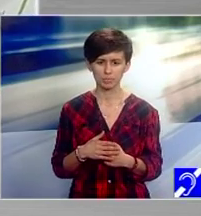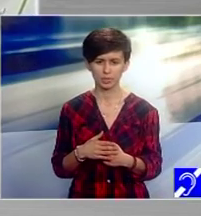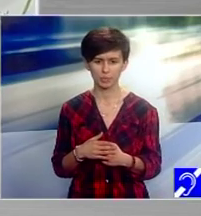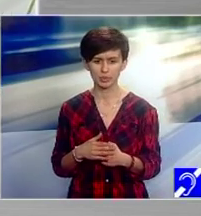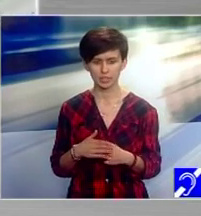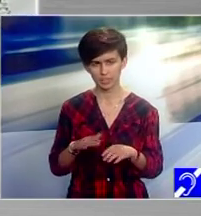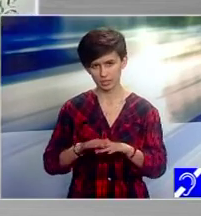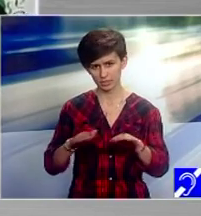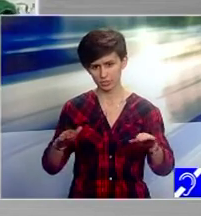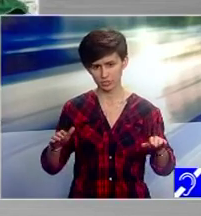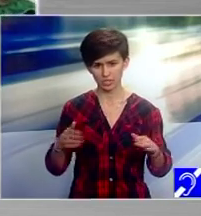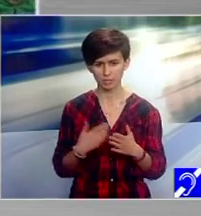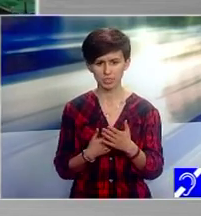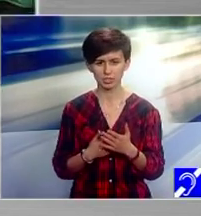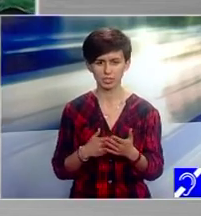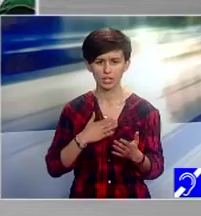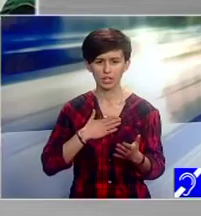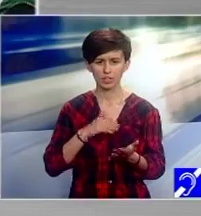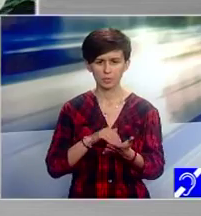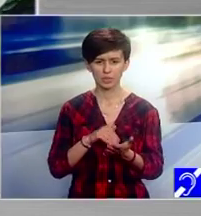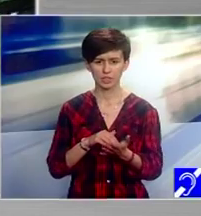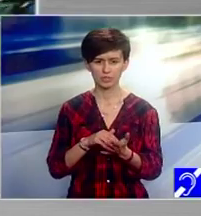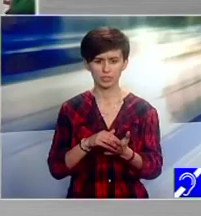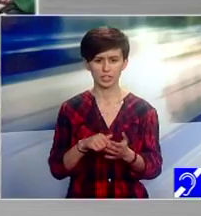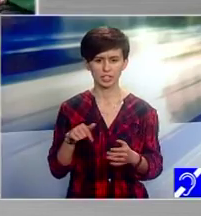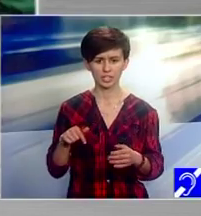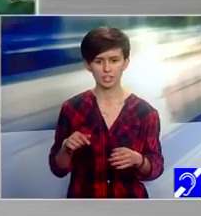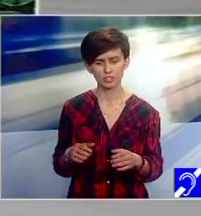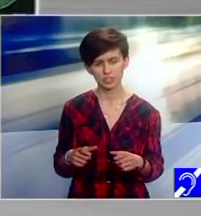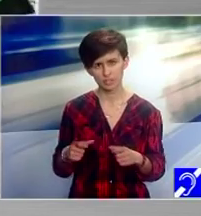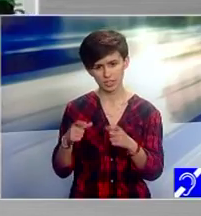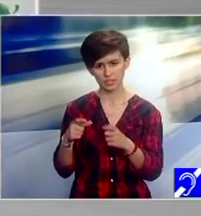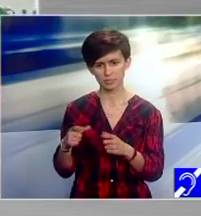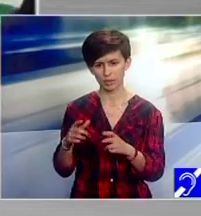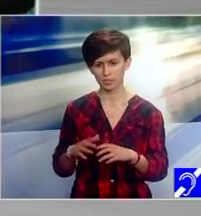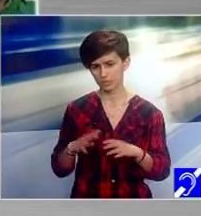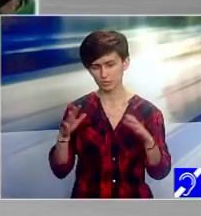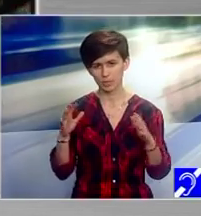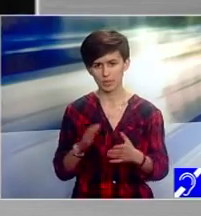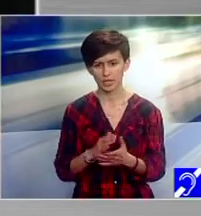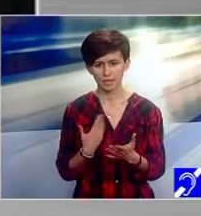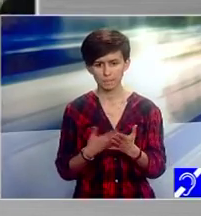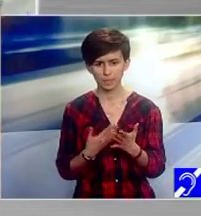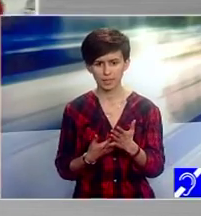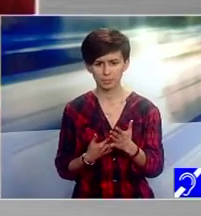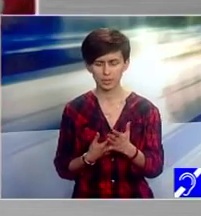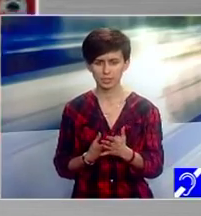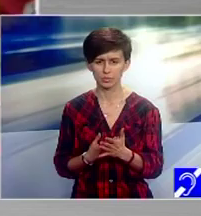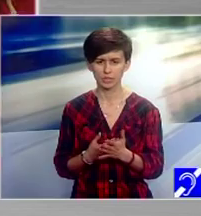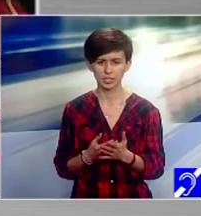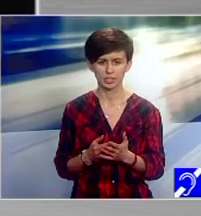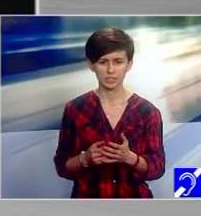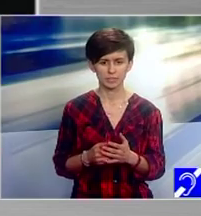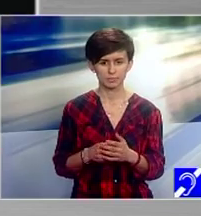de scenă, însă avem nevoie de tot acest platou cât mai eliberat, pentru că